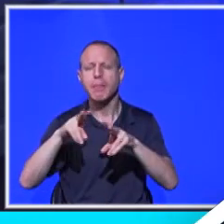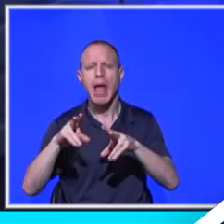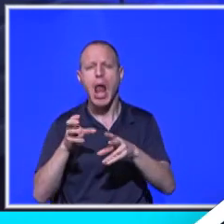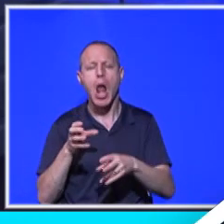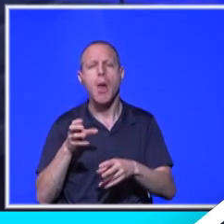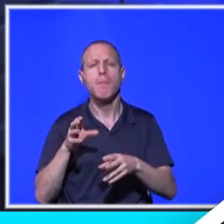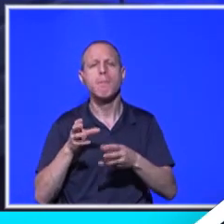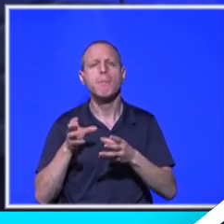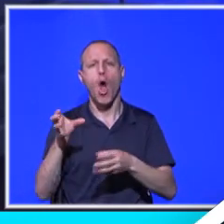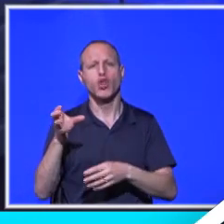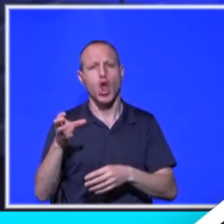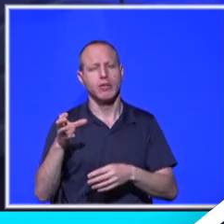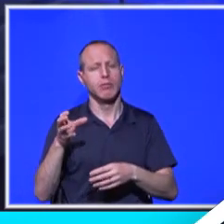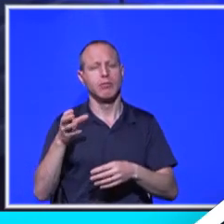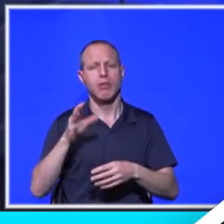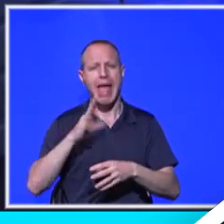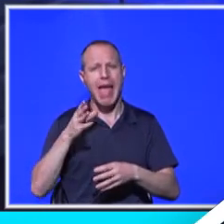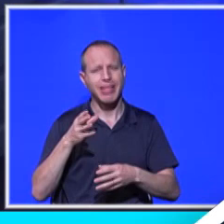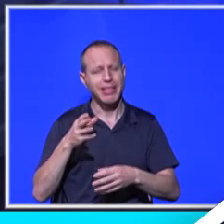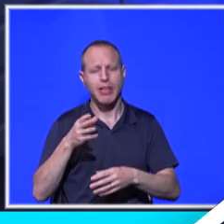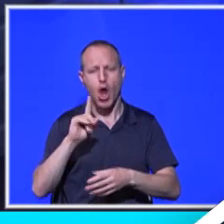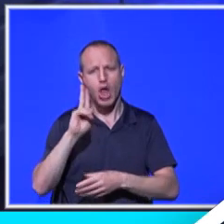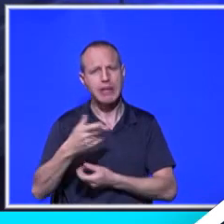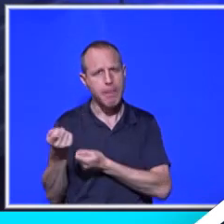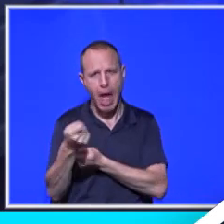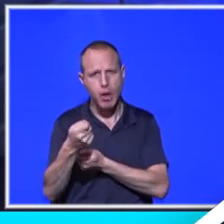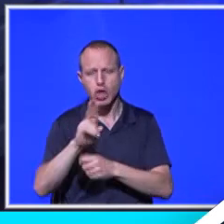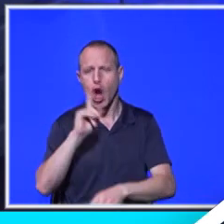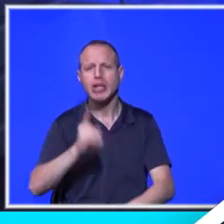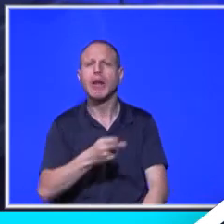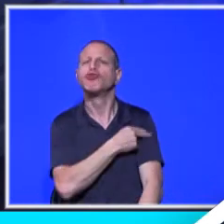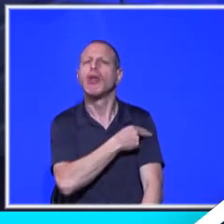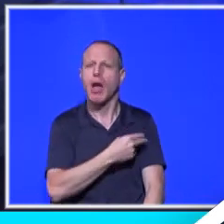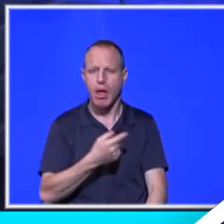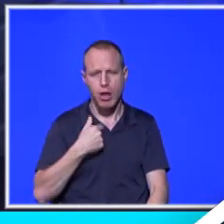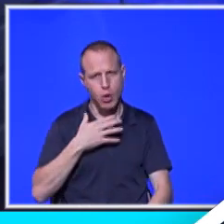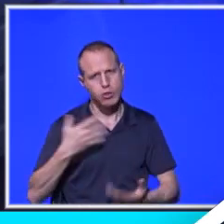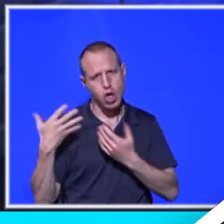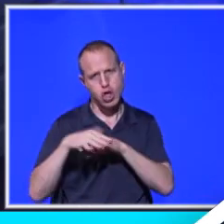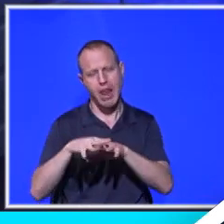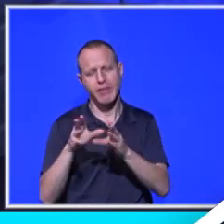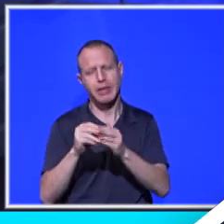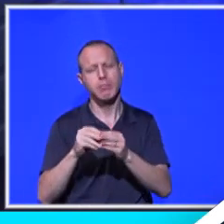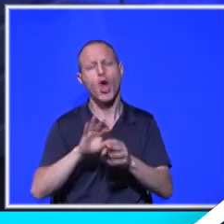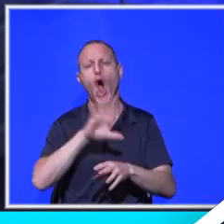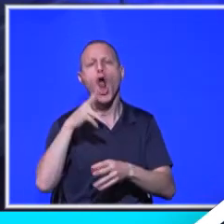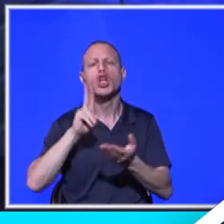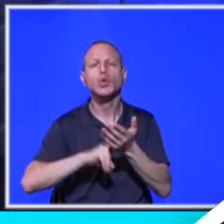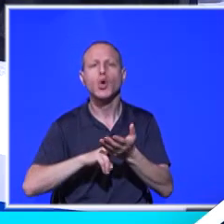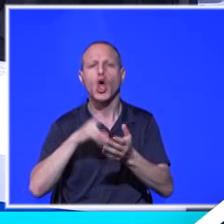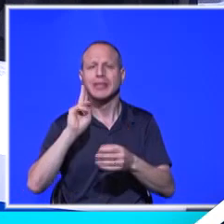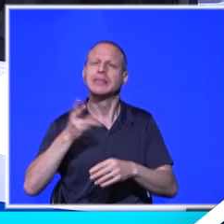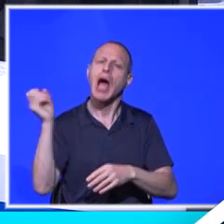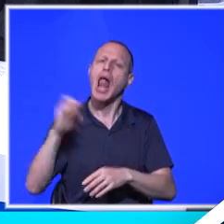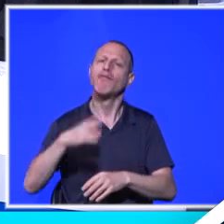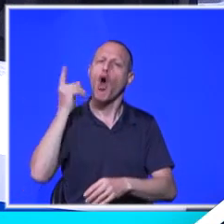לא צריך מחבא אש, לא צריך משטרה. אני רוצה לשלב, אני רוצה, אבל ביחד עם כל הזכויות צריכות לבוא גם